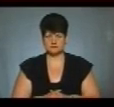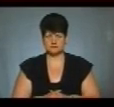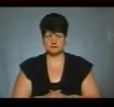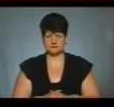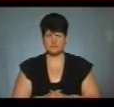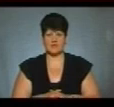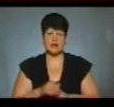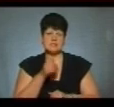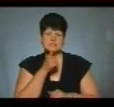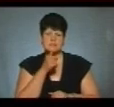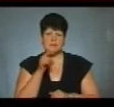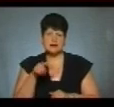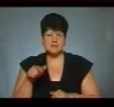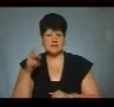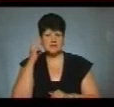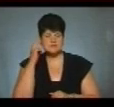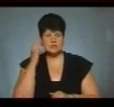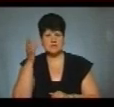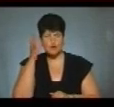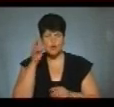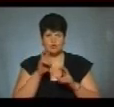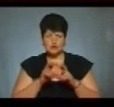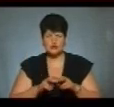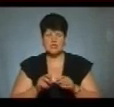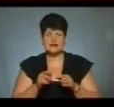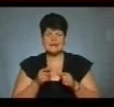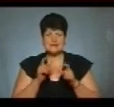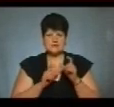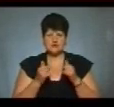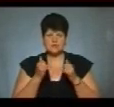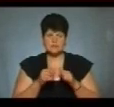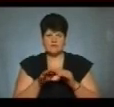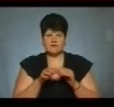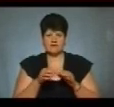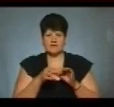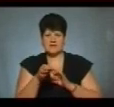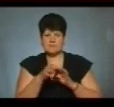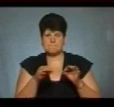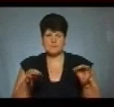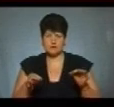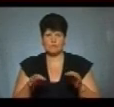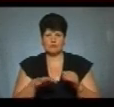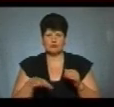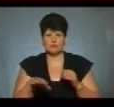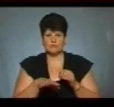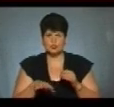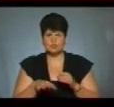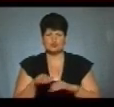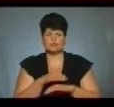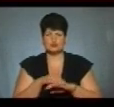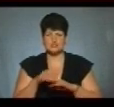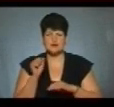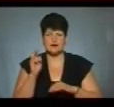Експерти Київського науково-дослідного інституту судової експертизи сьогодні вимірювали площу забудови соціально-спортивного центру вуличної академії,